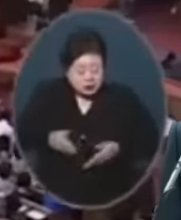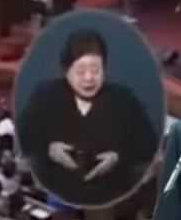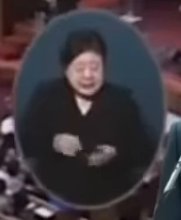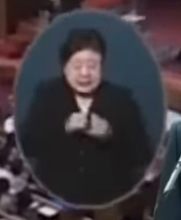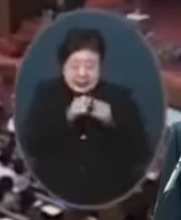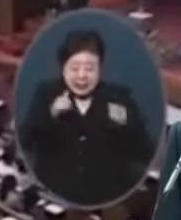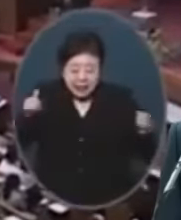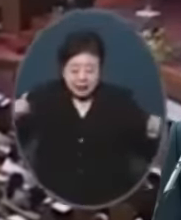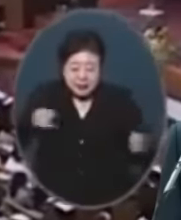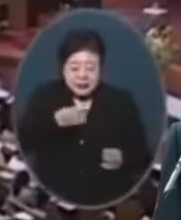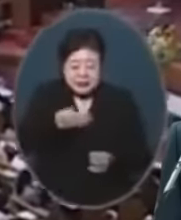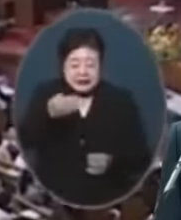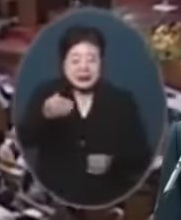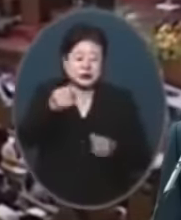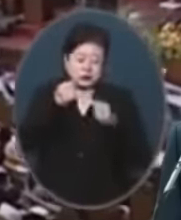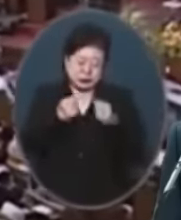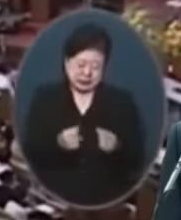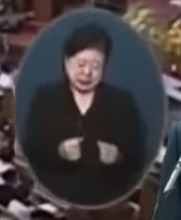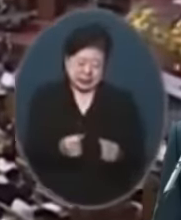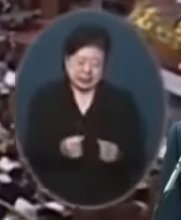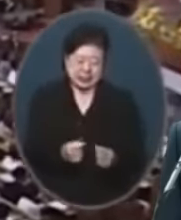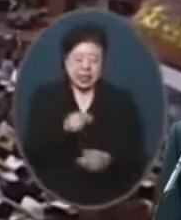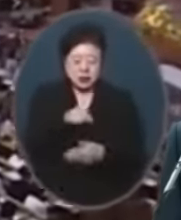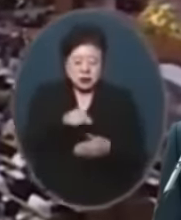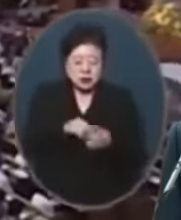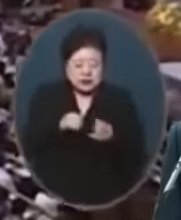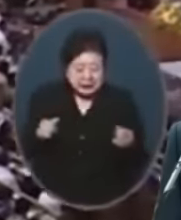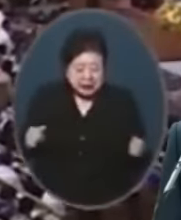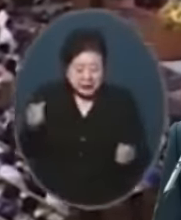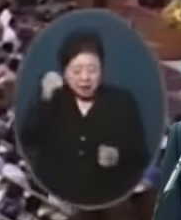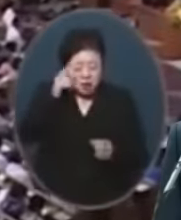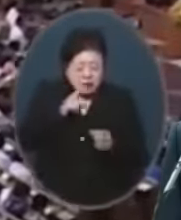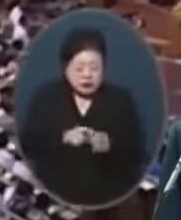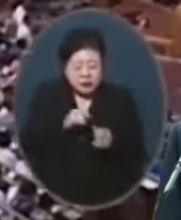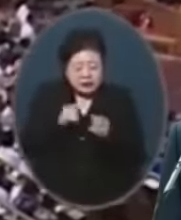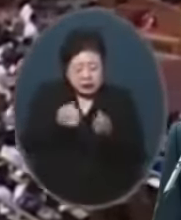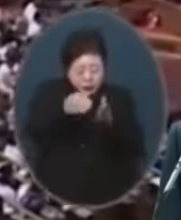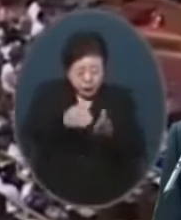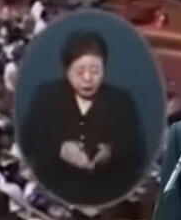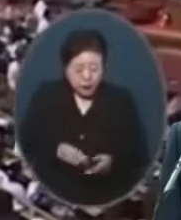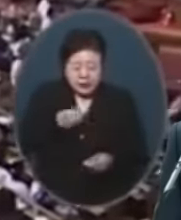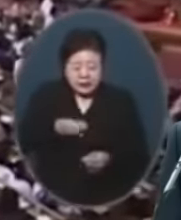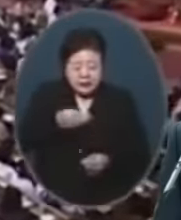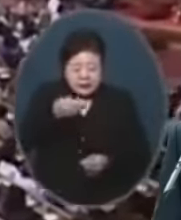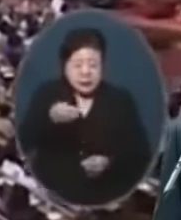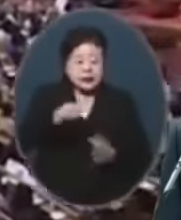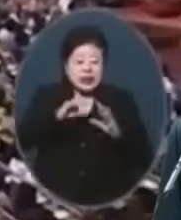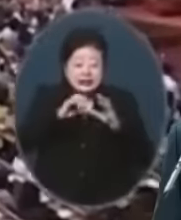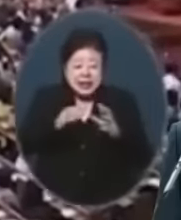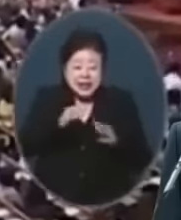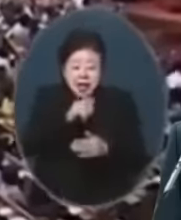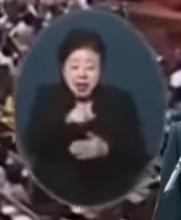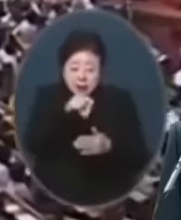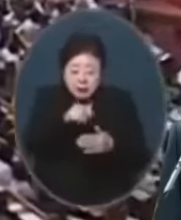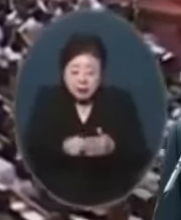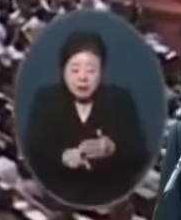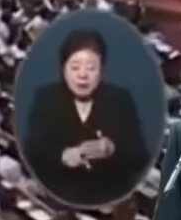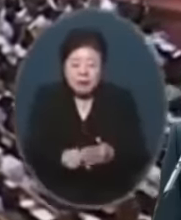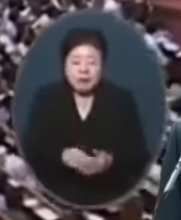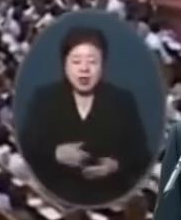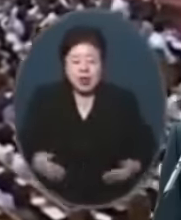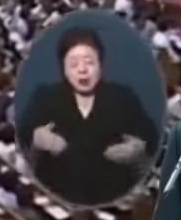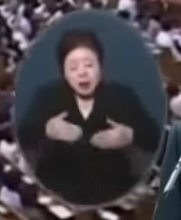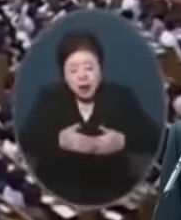우리는 4차원적 존재로서 속사람적 영적 사람을 통하여 3차원의 세계를 마음에 부둥켜